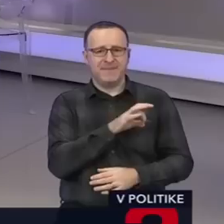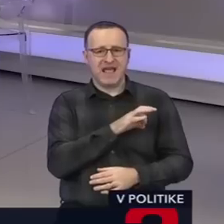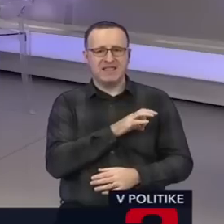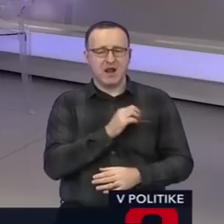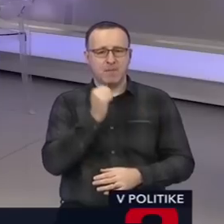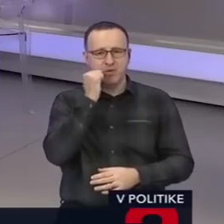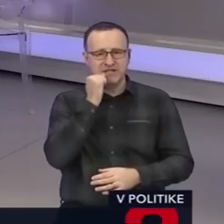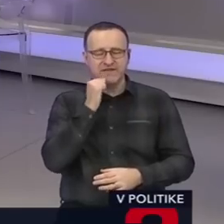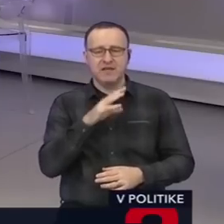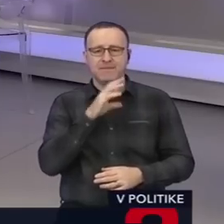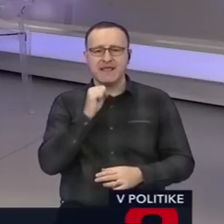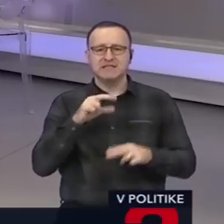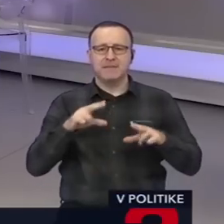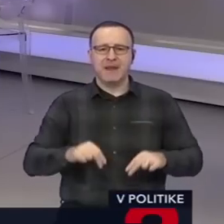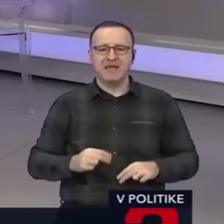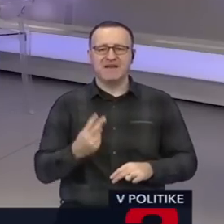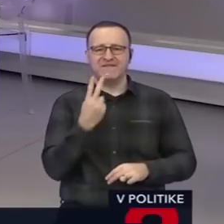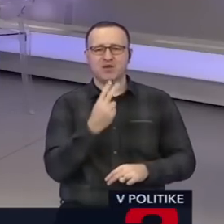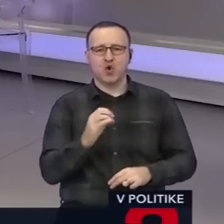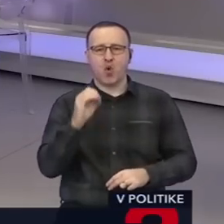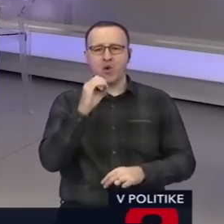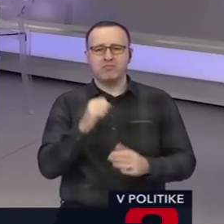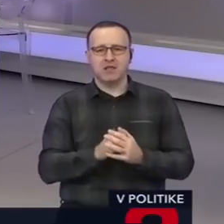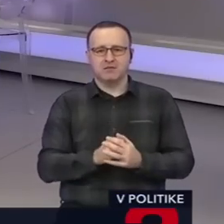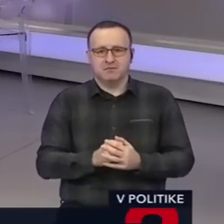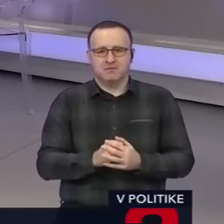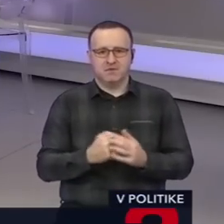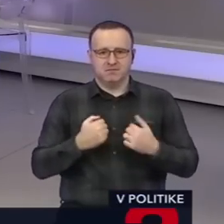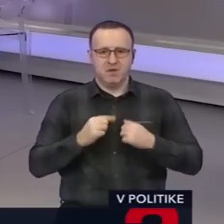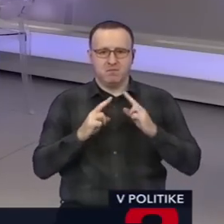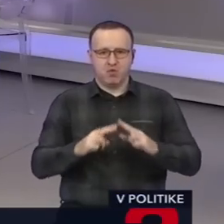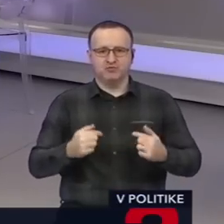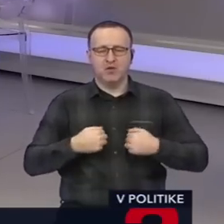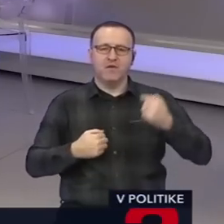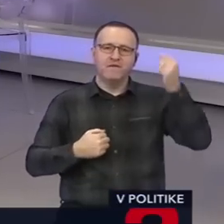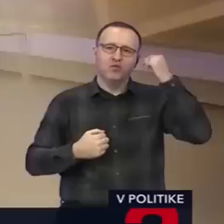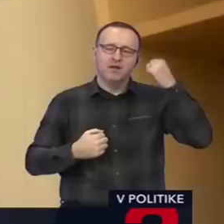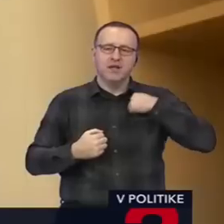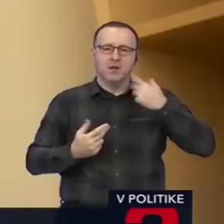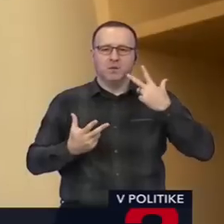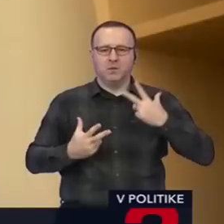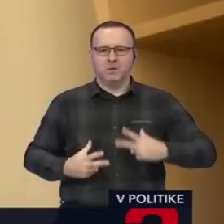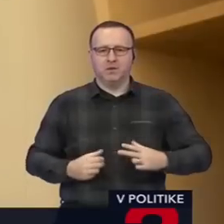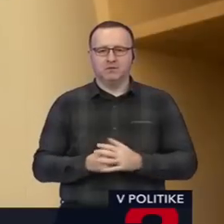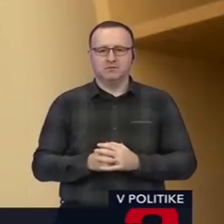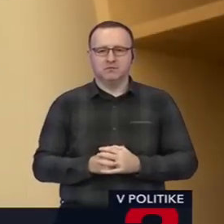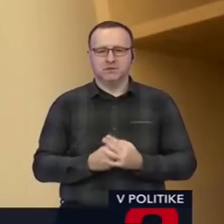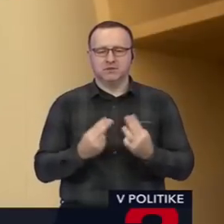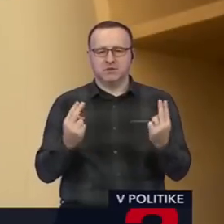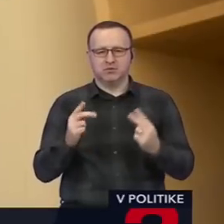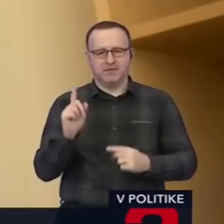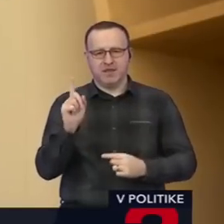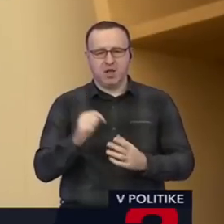premiér Viktor Orbán, znamená to, že si môžeme dať pohov? No samozrejme, že nie, lebo úspech